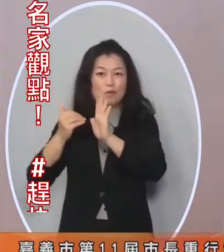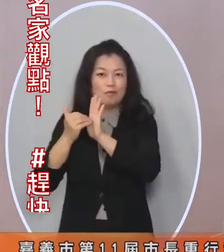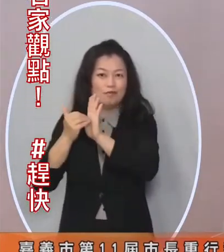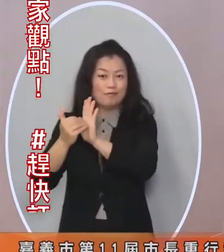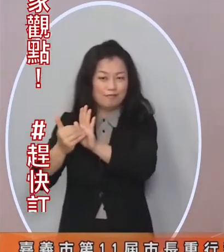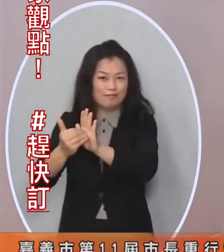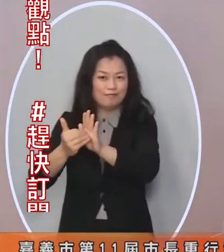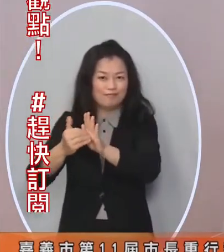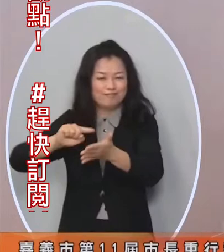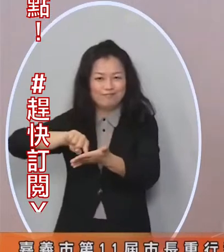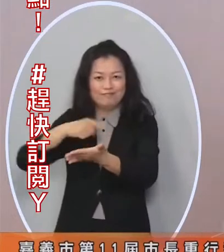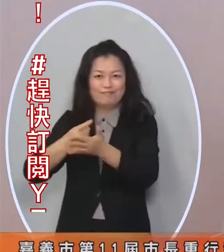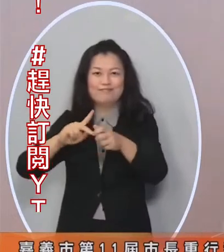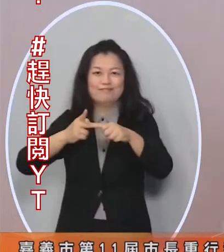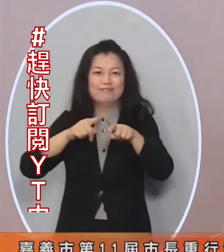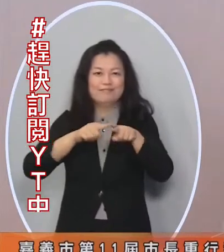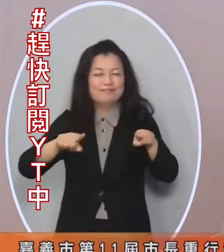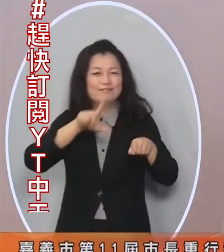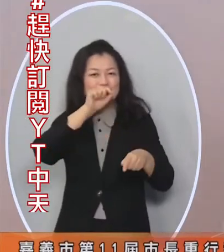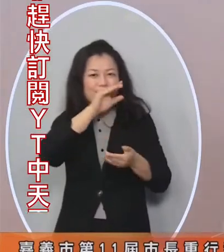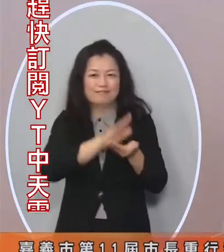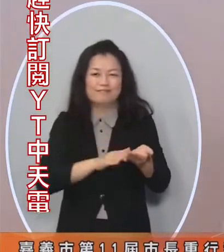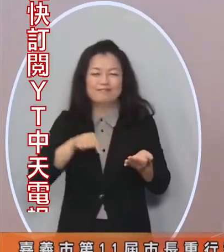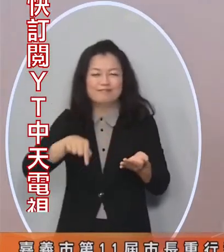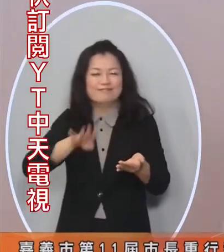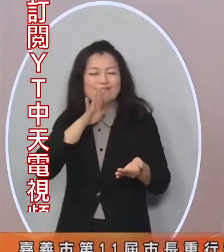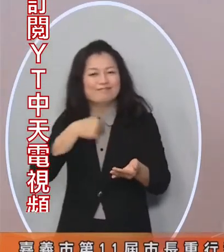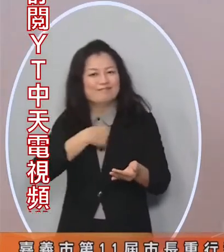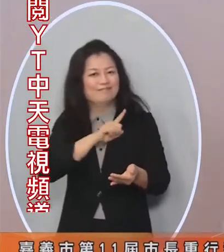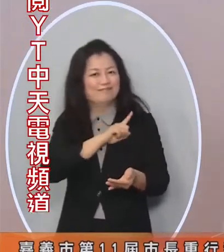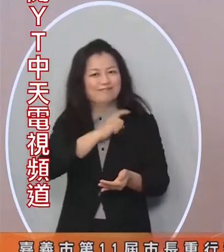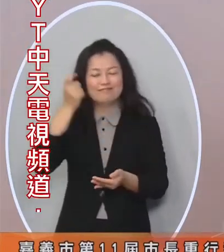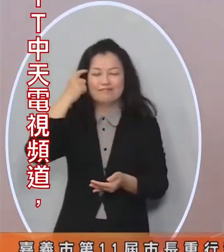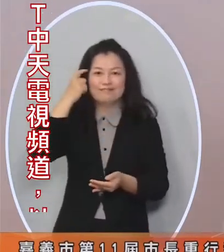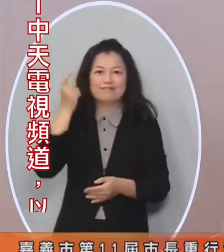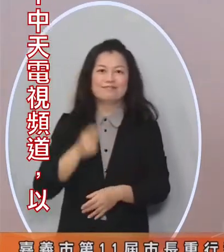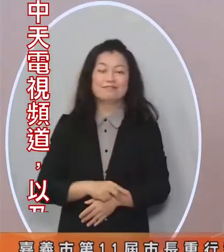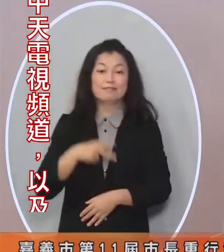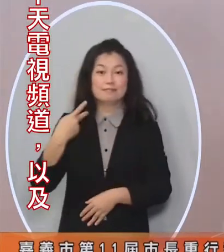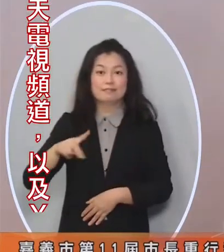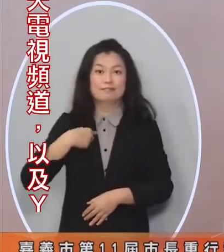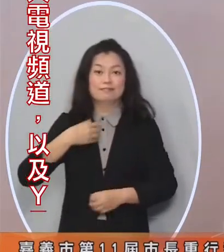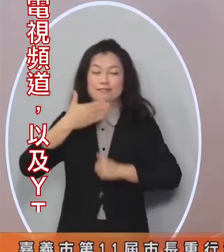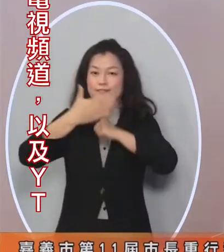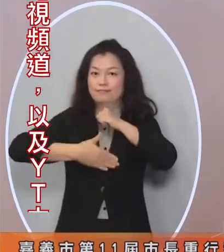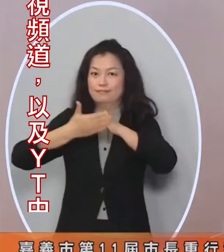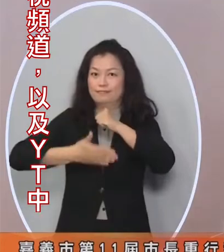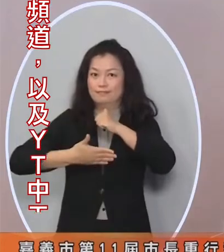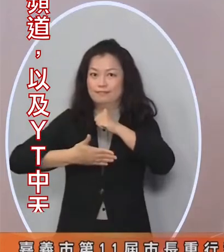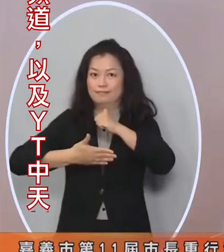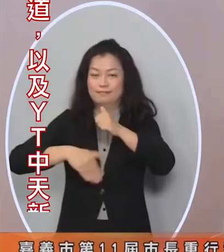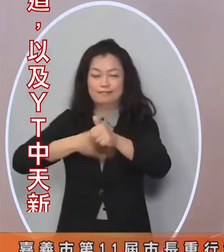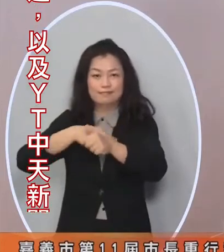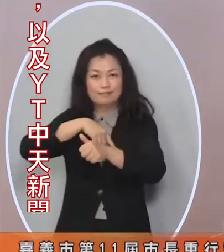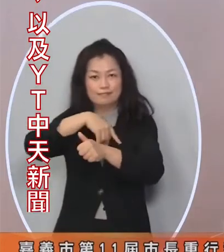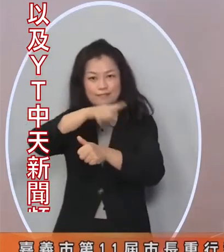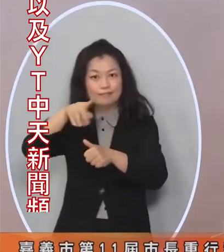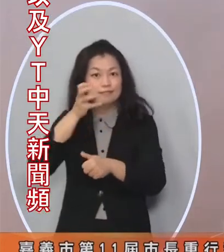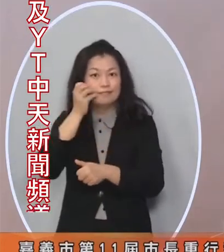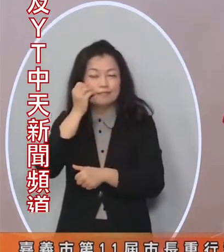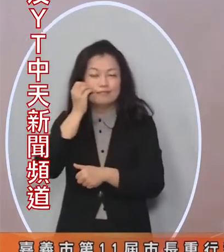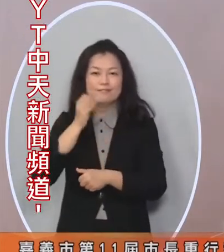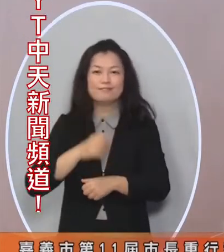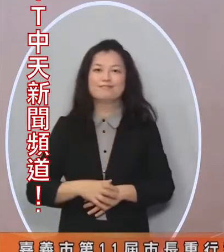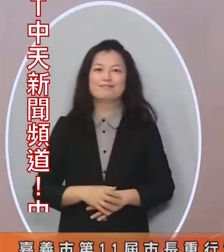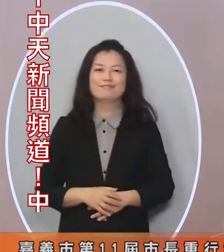肉饭，然后来排队啊。这我一个小小的一个看法哈。另外，我给大家分享一张照片哈，给大家看这个照片哈，